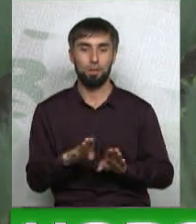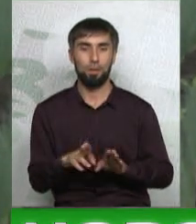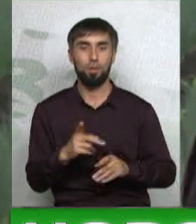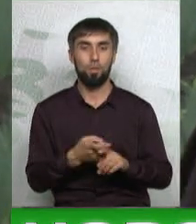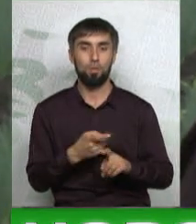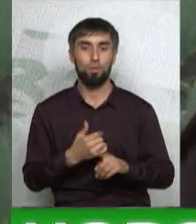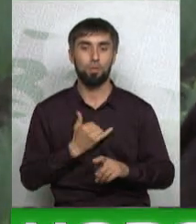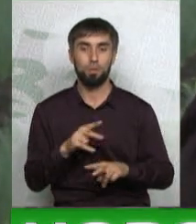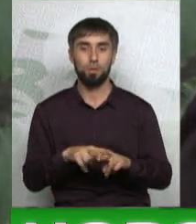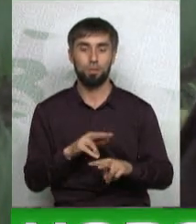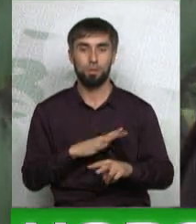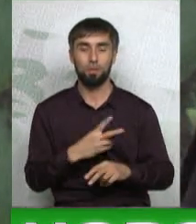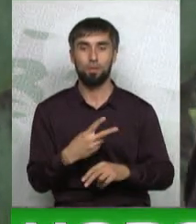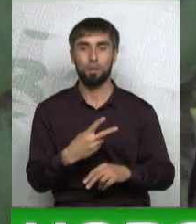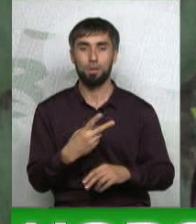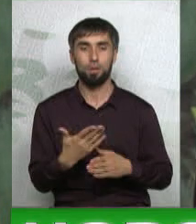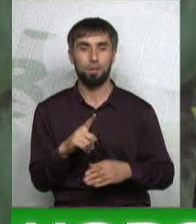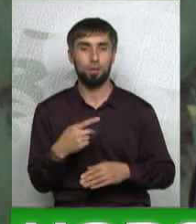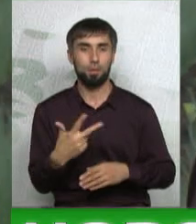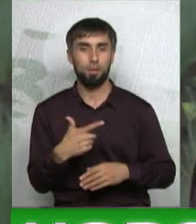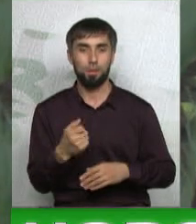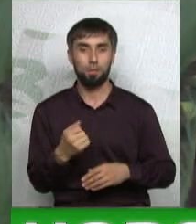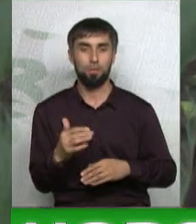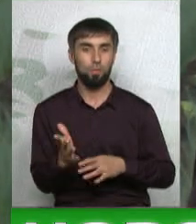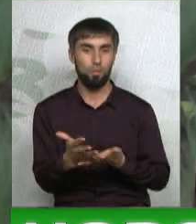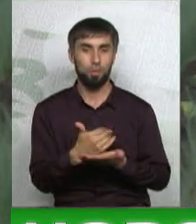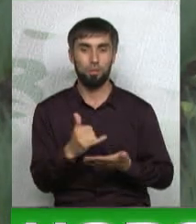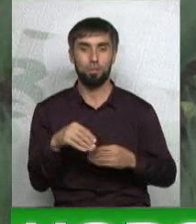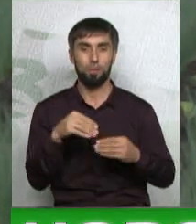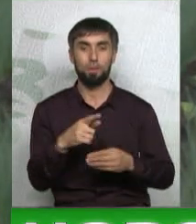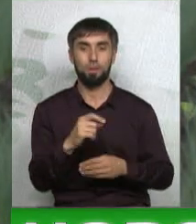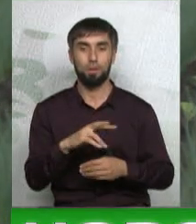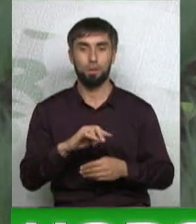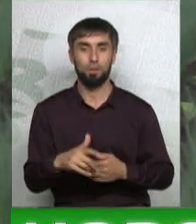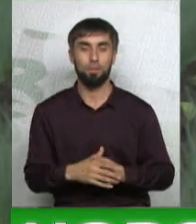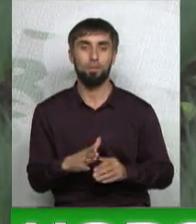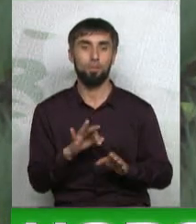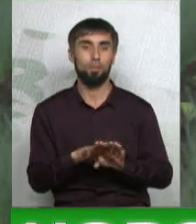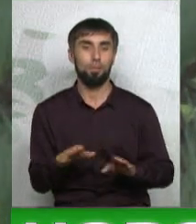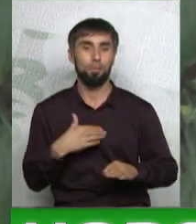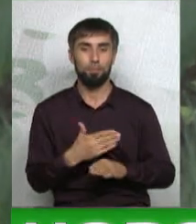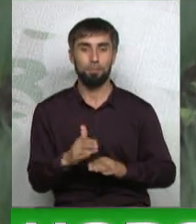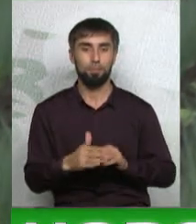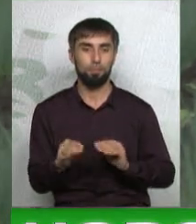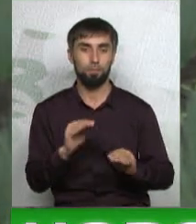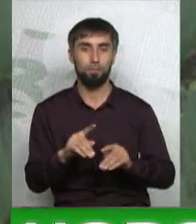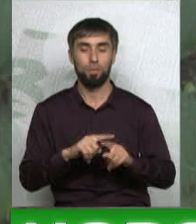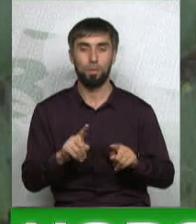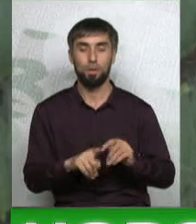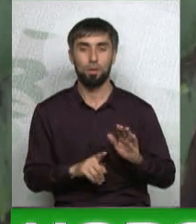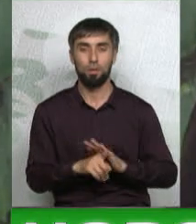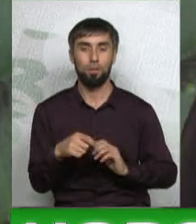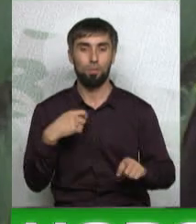картошка у нас был тут 2-3 гектара, мы убрали, потом лук посадили вот на зелень. Вот так сейчас. Вот уже скоро